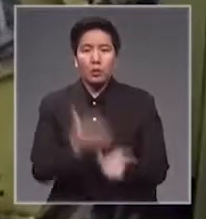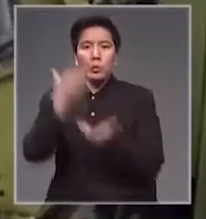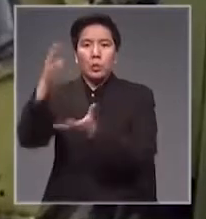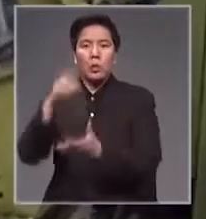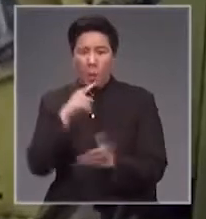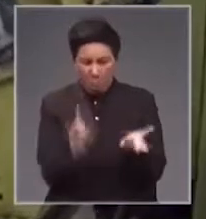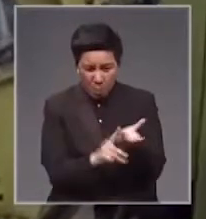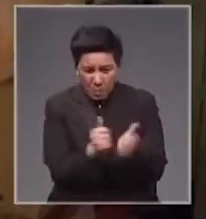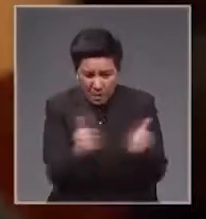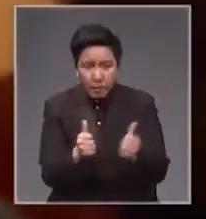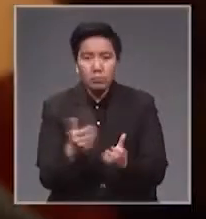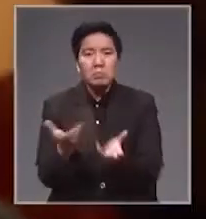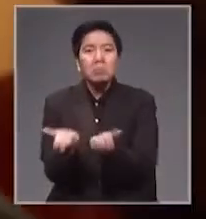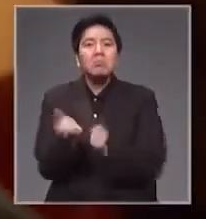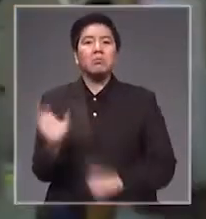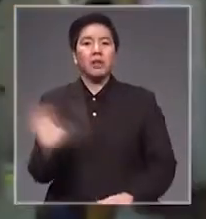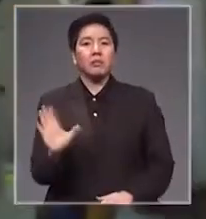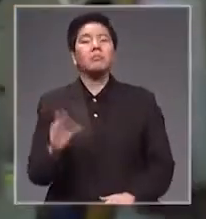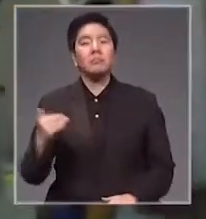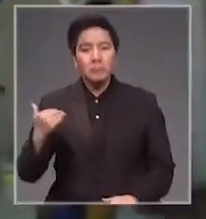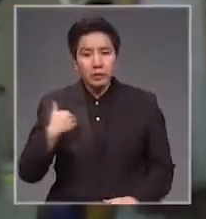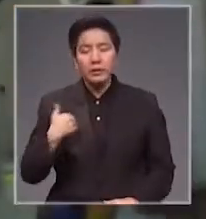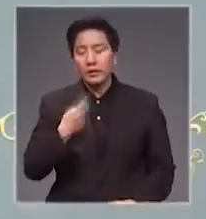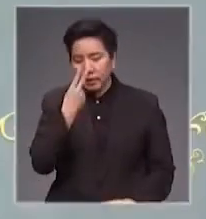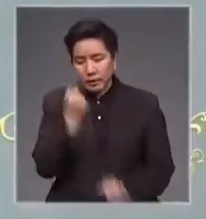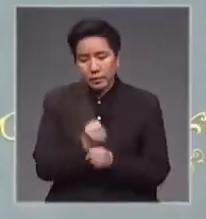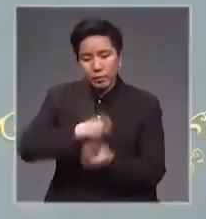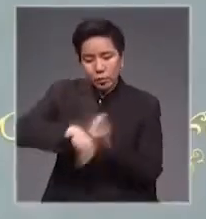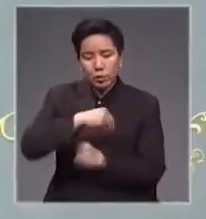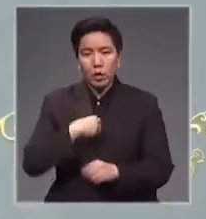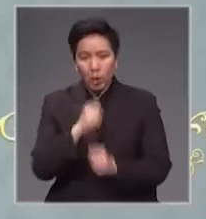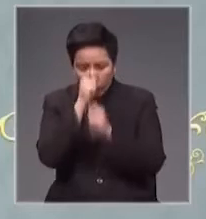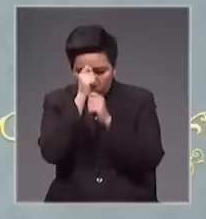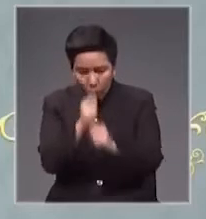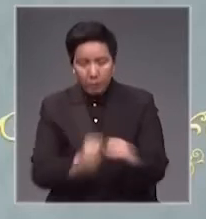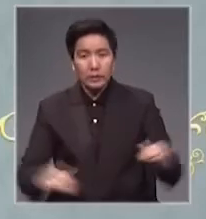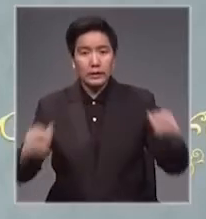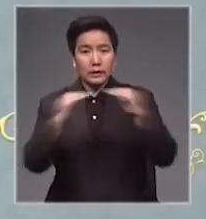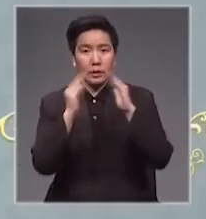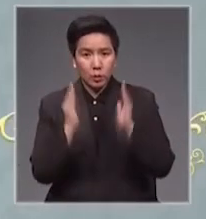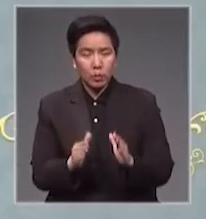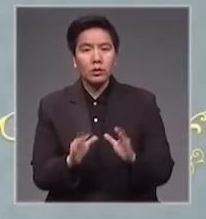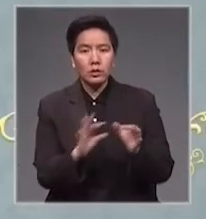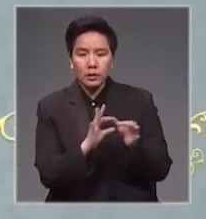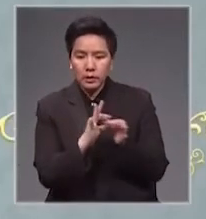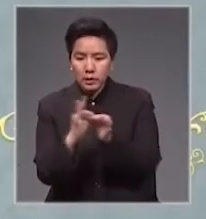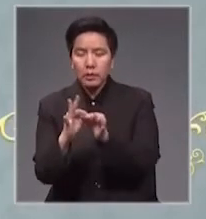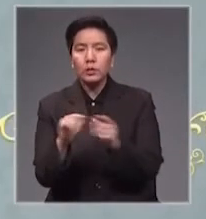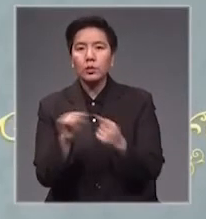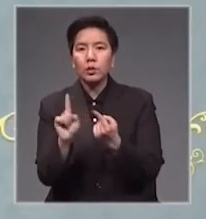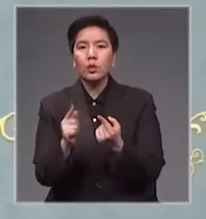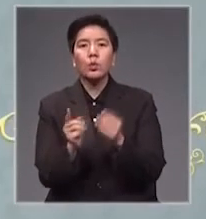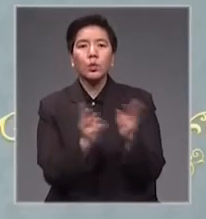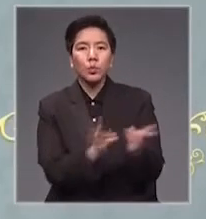ภาพที่ดีก็ตามจะเห็นได้ว่าการทำธุรกิจที่เคารพสิทธิมนุษยชนนั้นมีส่วนสัมพันธ์โดยตรงกับมาตรการท